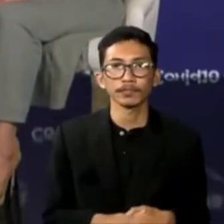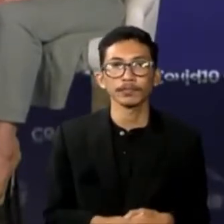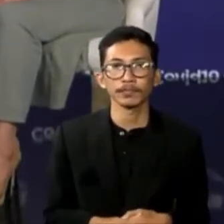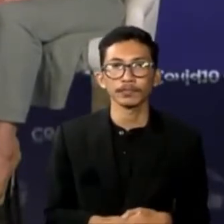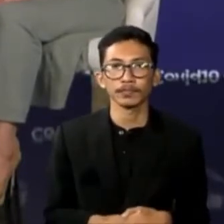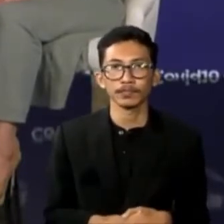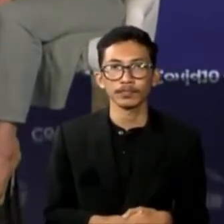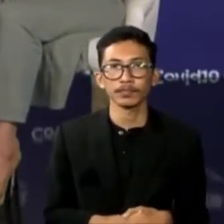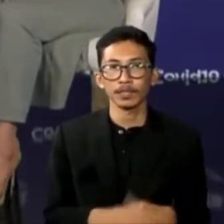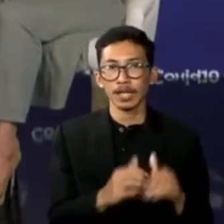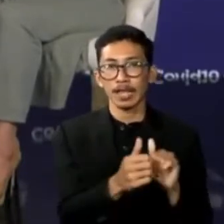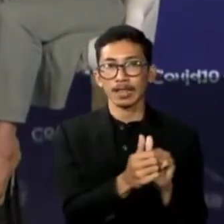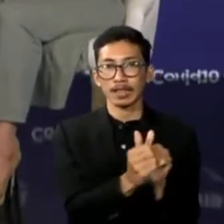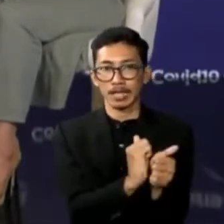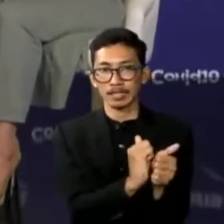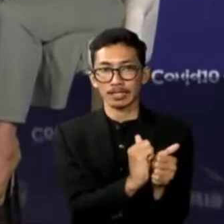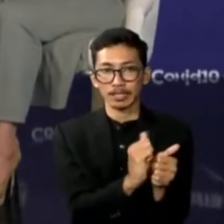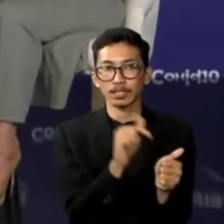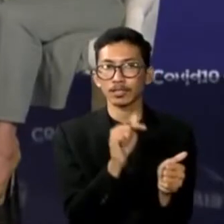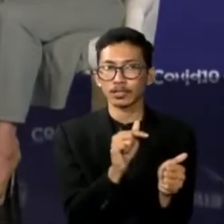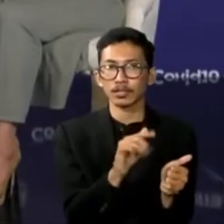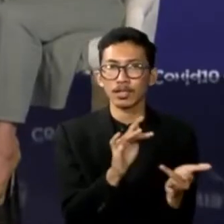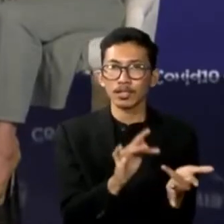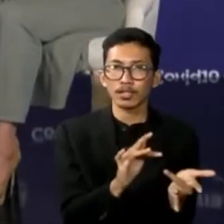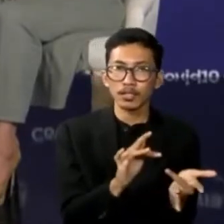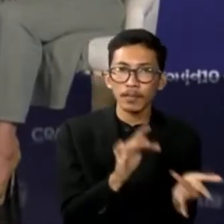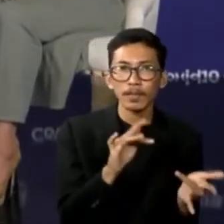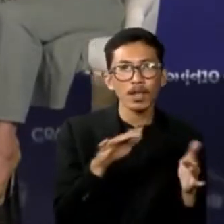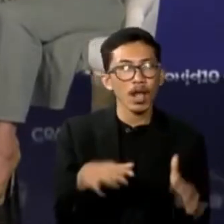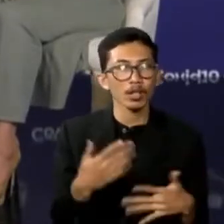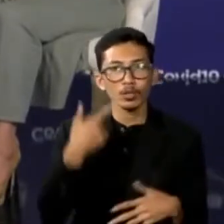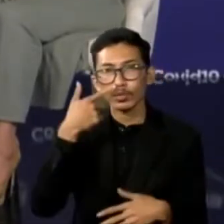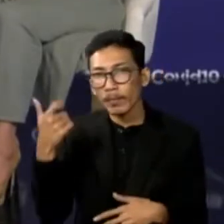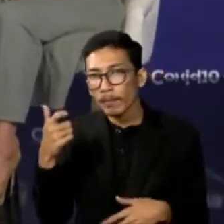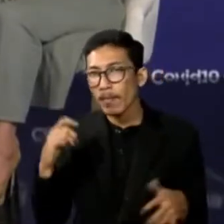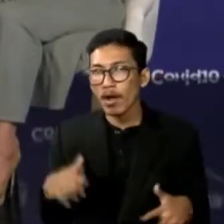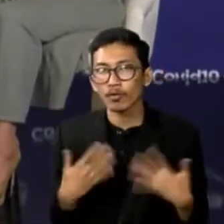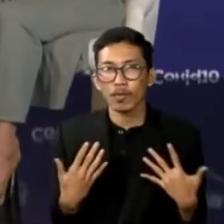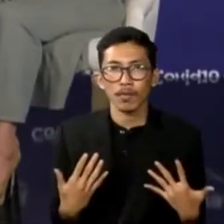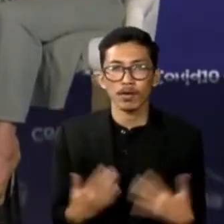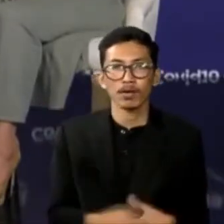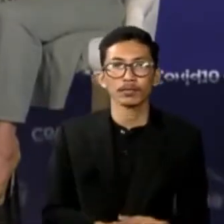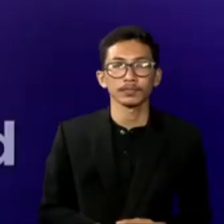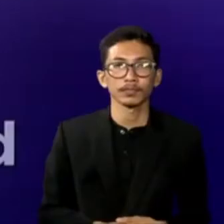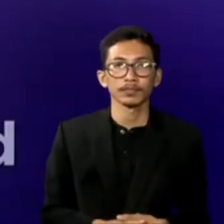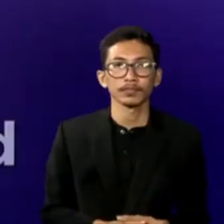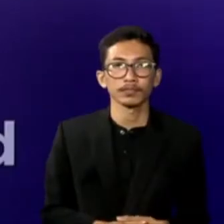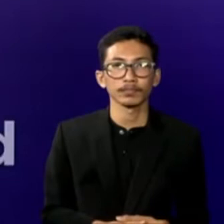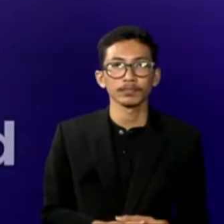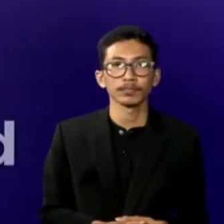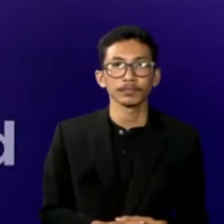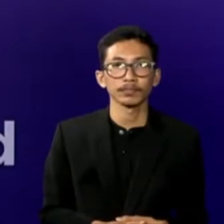yang akan dilakukan di Puskesmas ini yang revit atau PC antigen kah kau yang seperti er jadi untuk melakukan